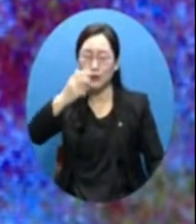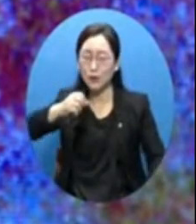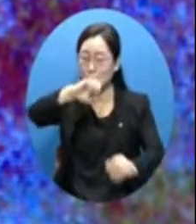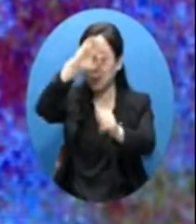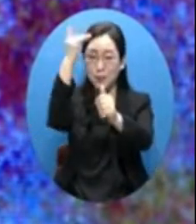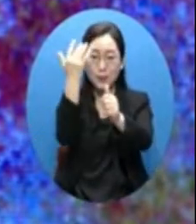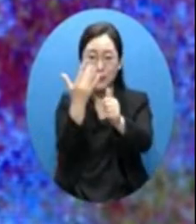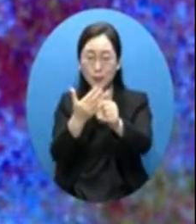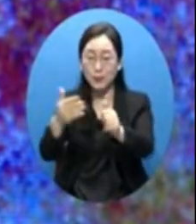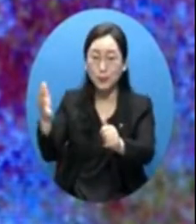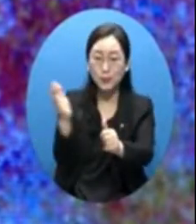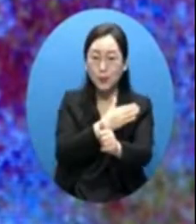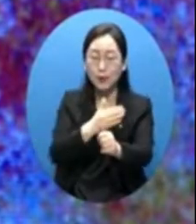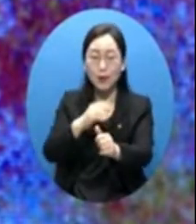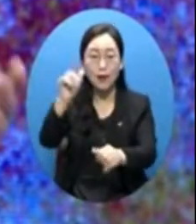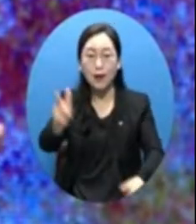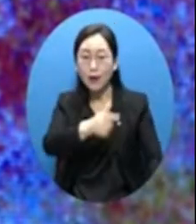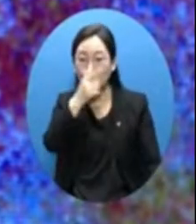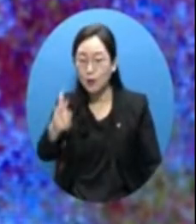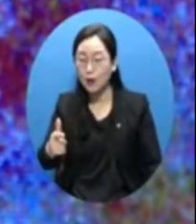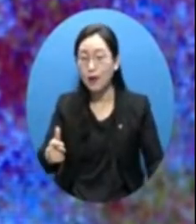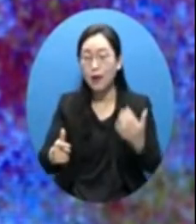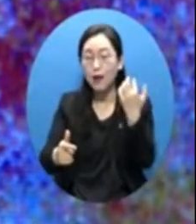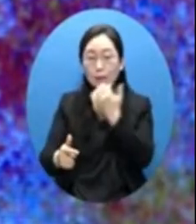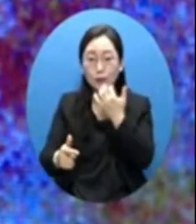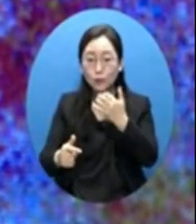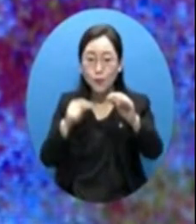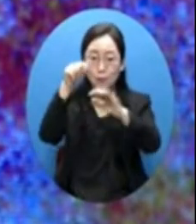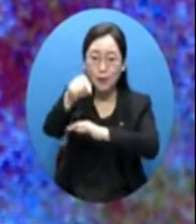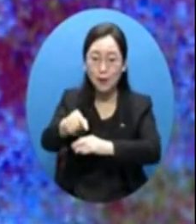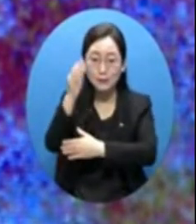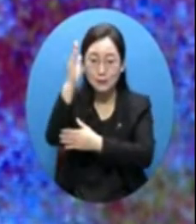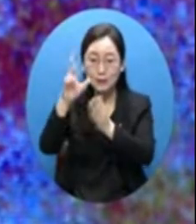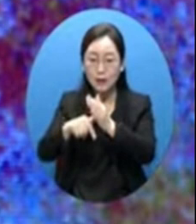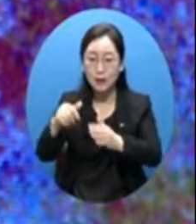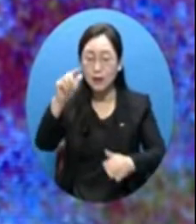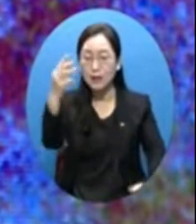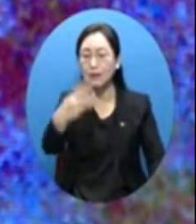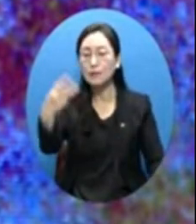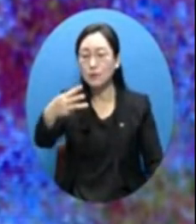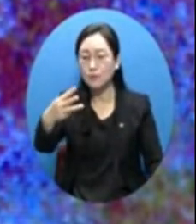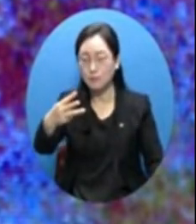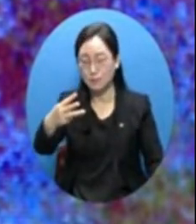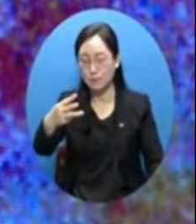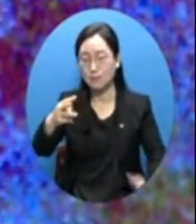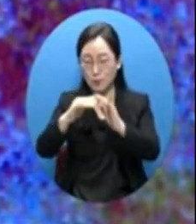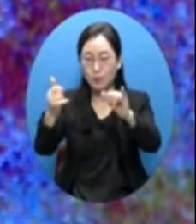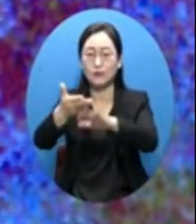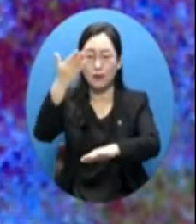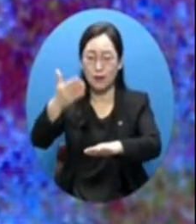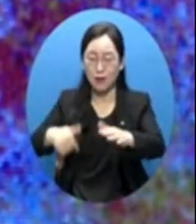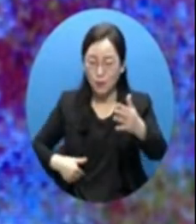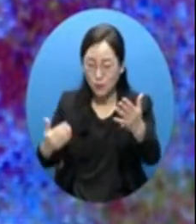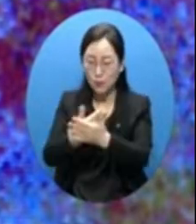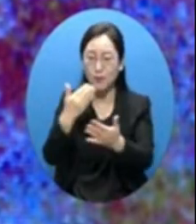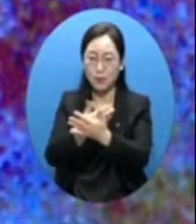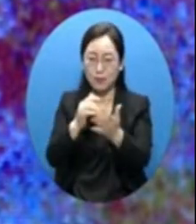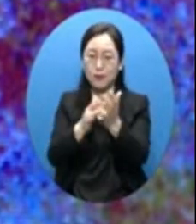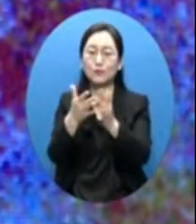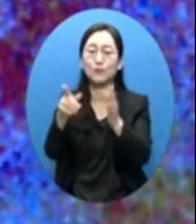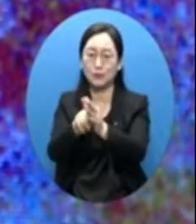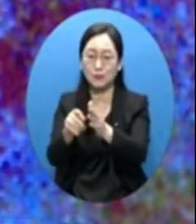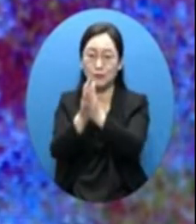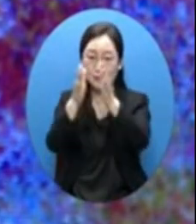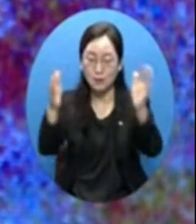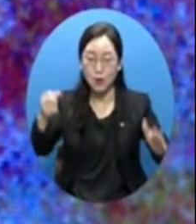하루에 베드로가 나가 설교할 때 3,000명이 회개하고 주님께 돌아왔습니다. 그리고 베드로 요한이 제9시 기도 시간 지금으로